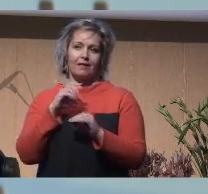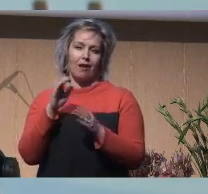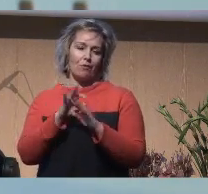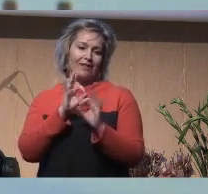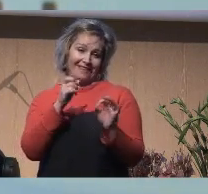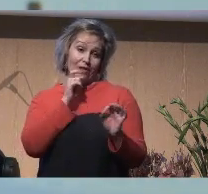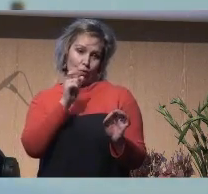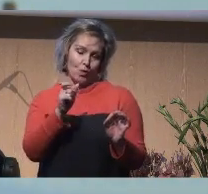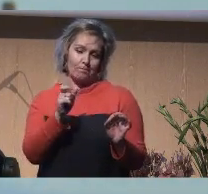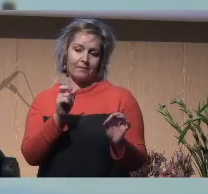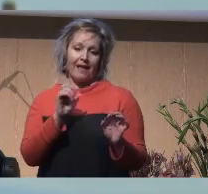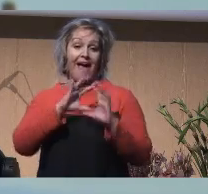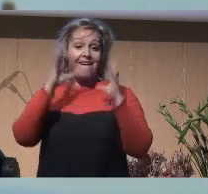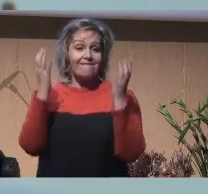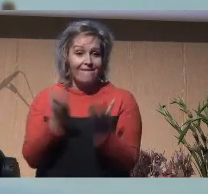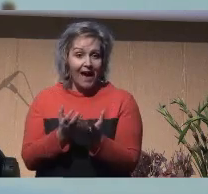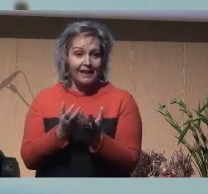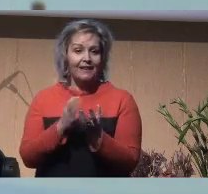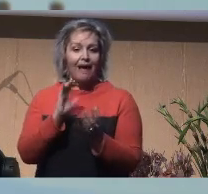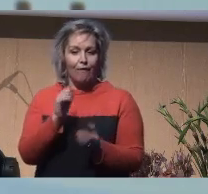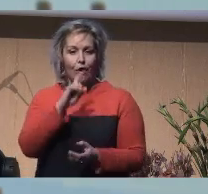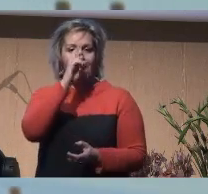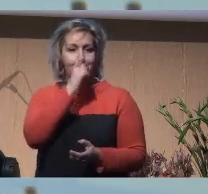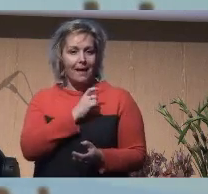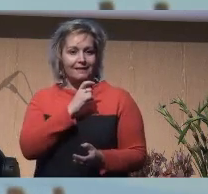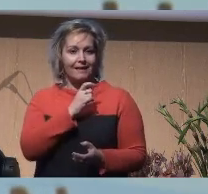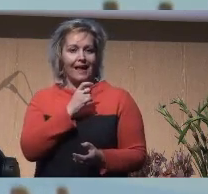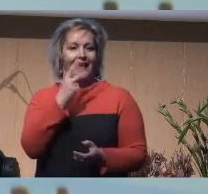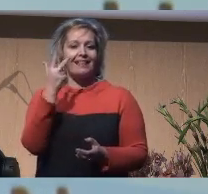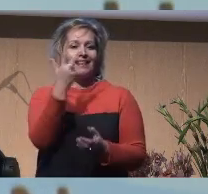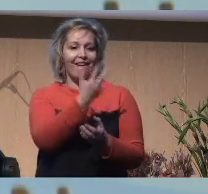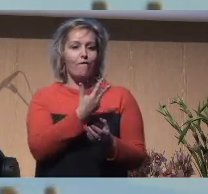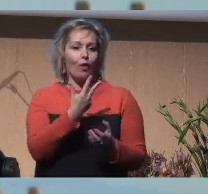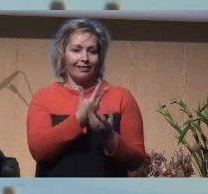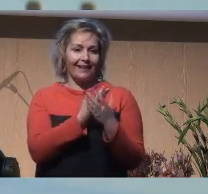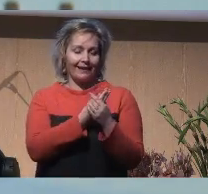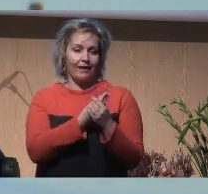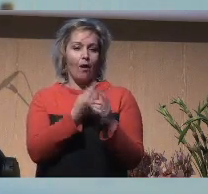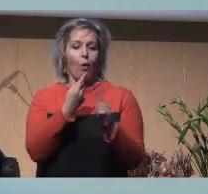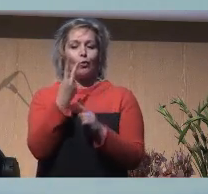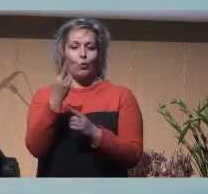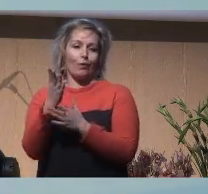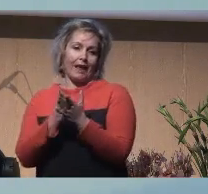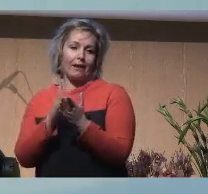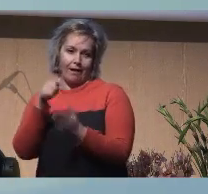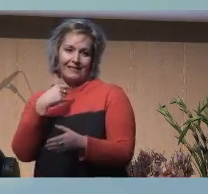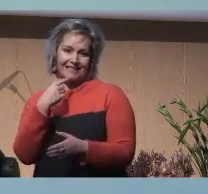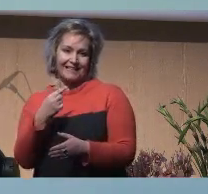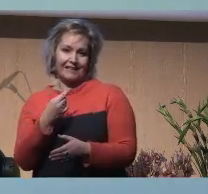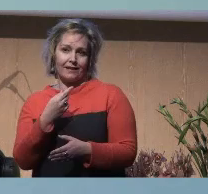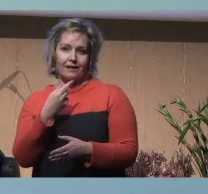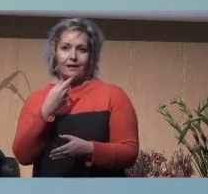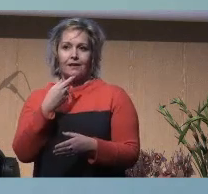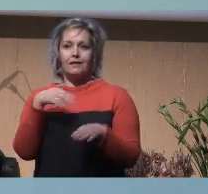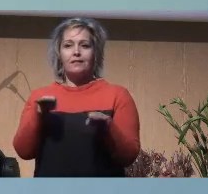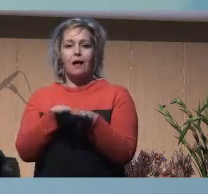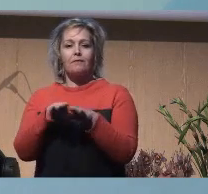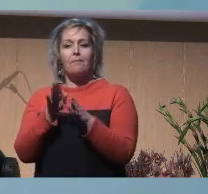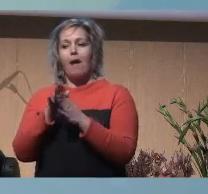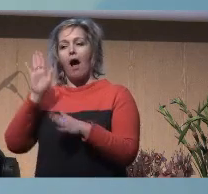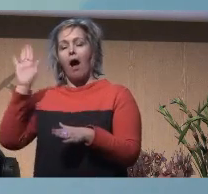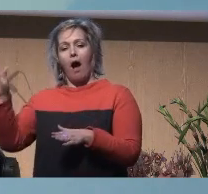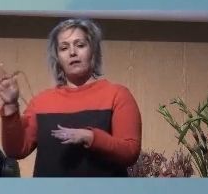og leser. Verden er for mennesket tvefoldig, altså todelt må vi da si, svarende til